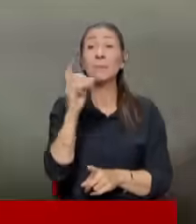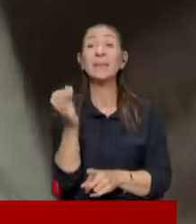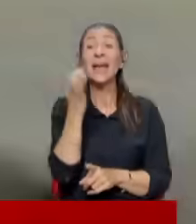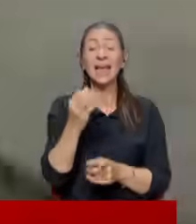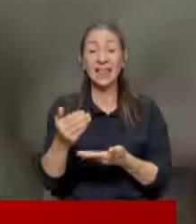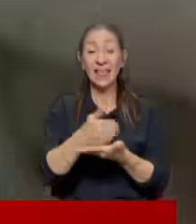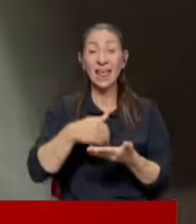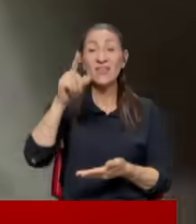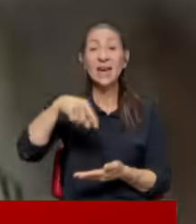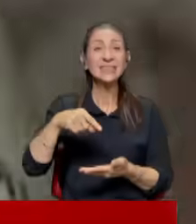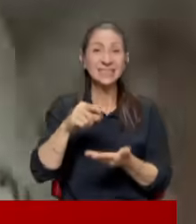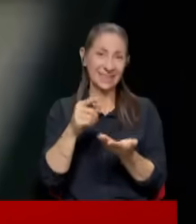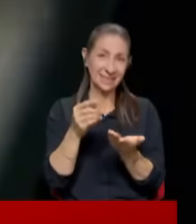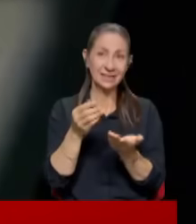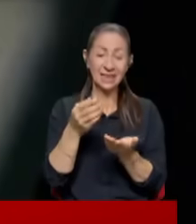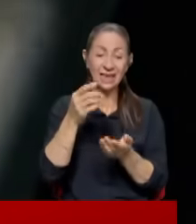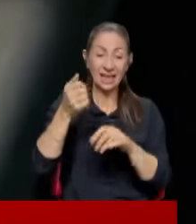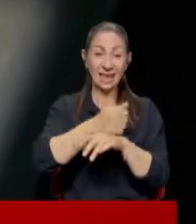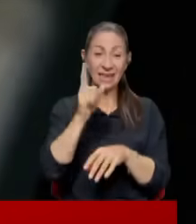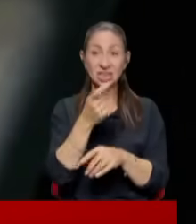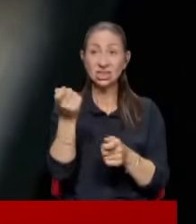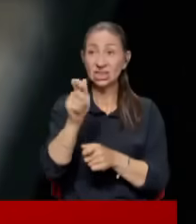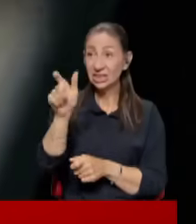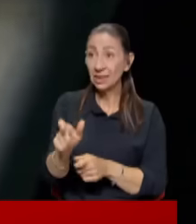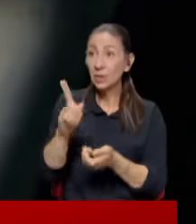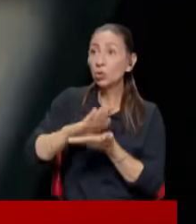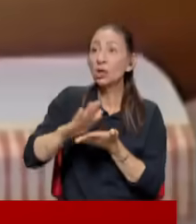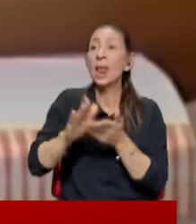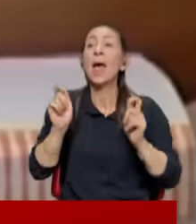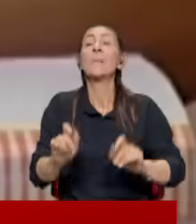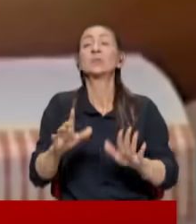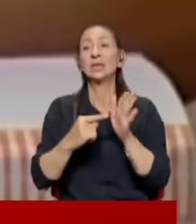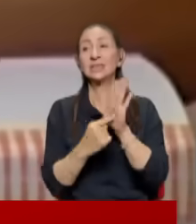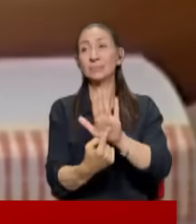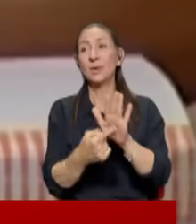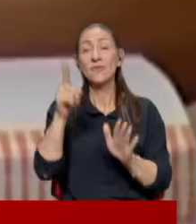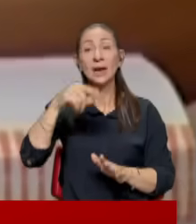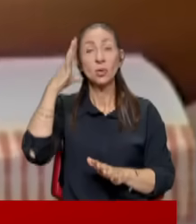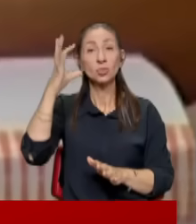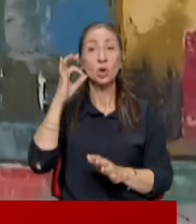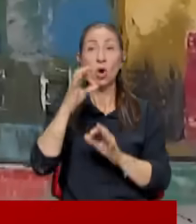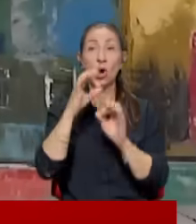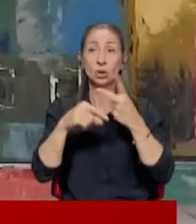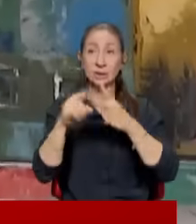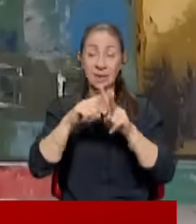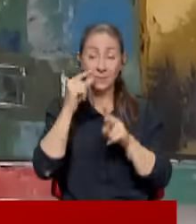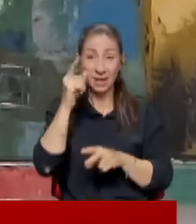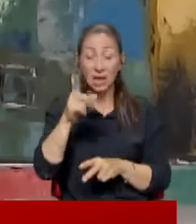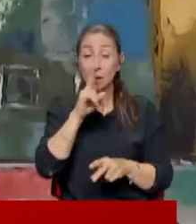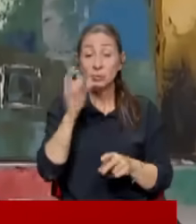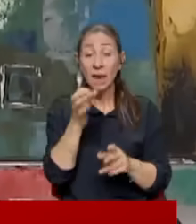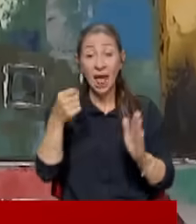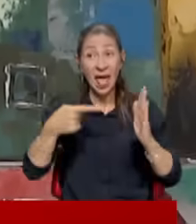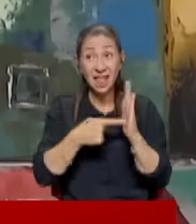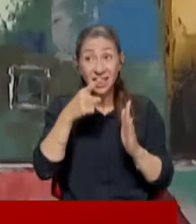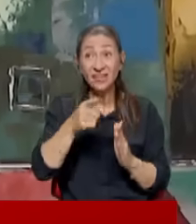liralık gelir vergisi kalemi iktidarın çalışan lehine bir düzenleme yapmayacağının kanıtı diyor vergi uzmanı Ozan Bingöl. Bu 200 milyarı